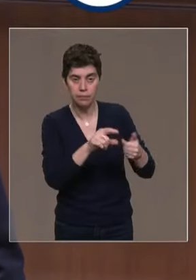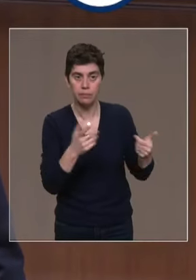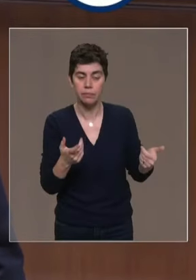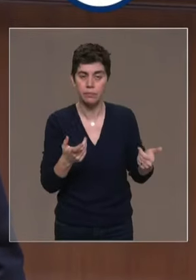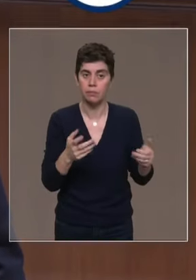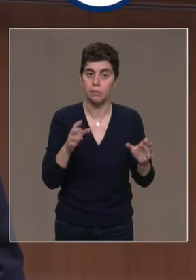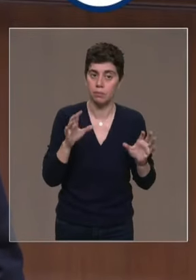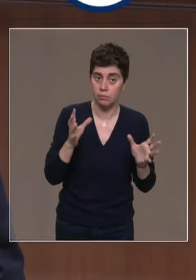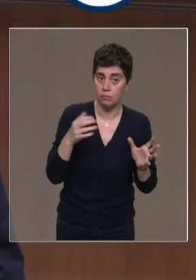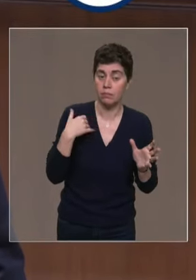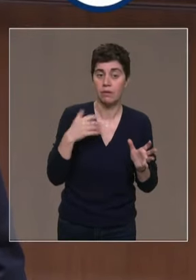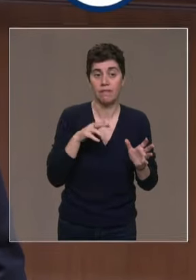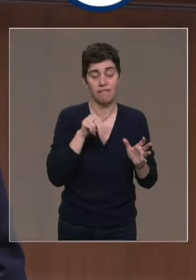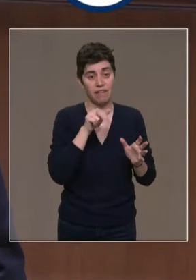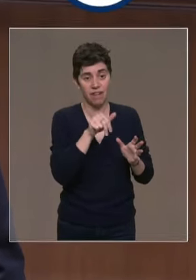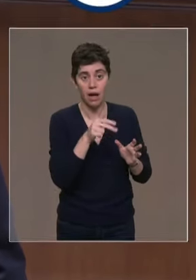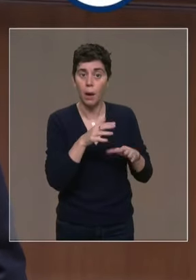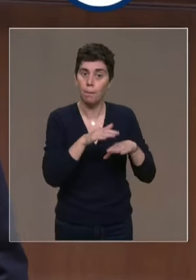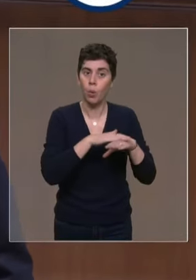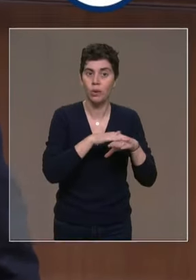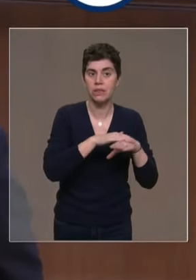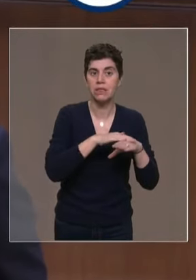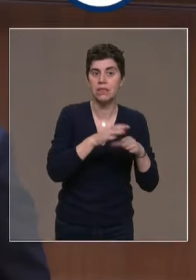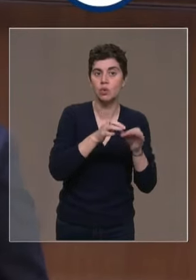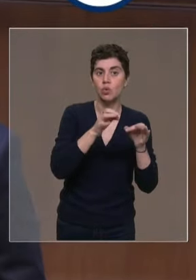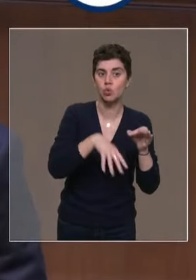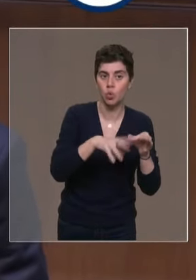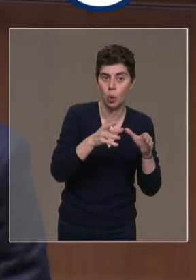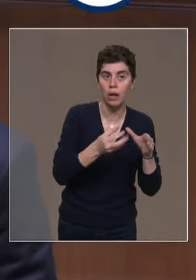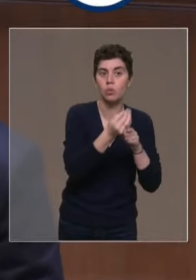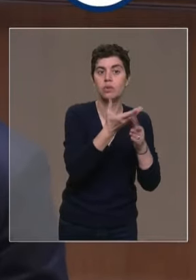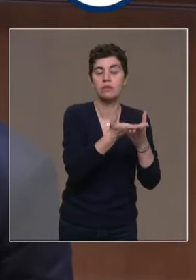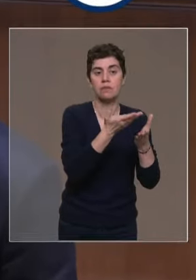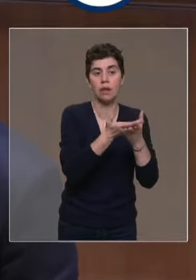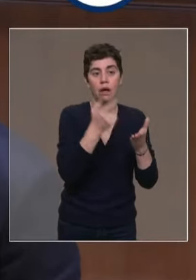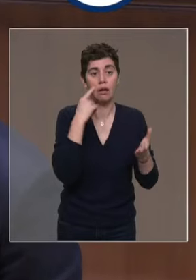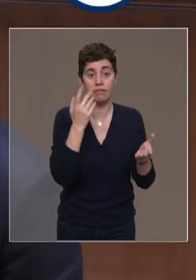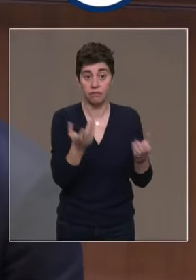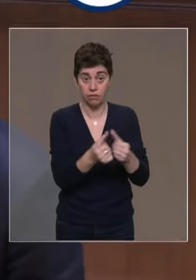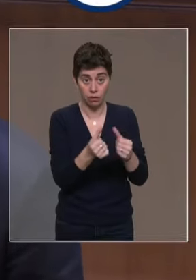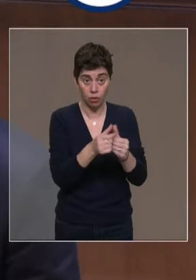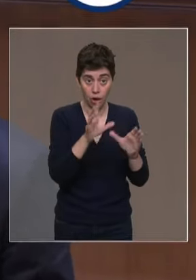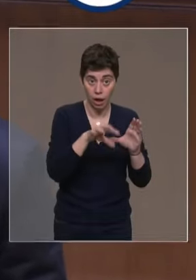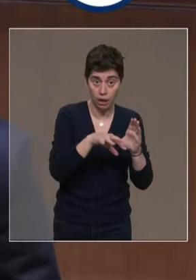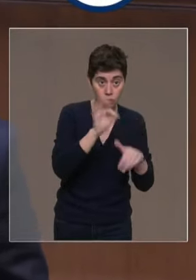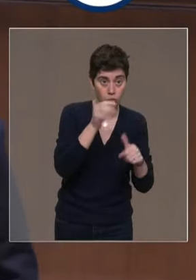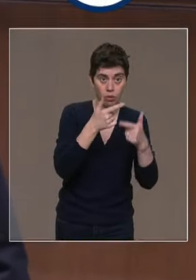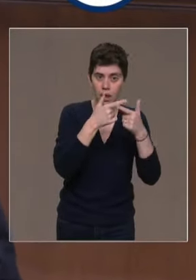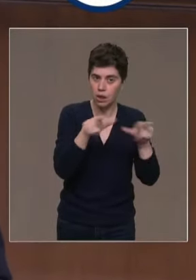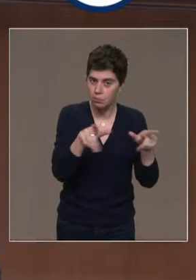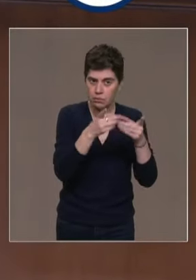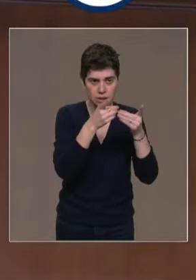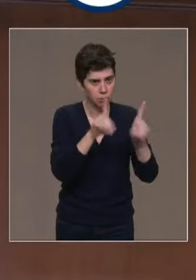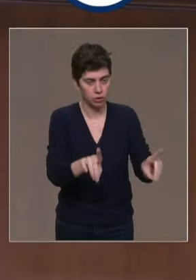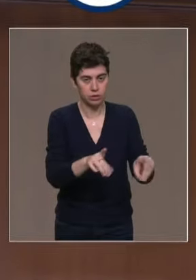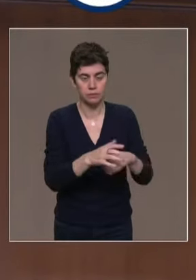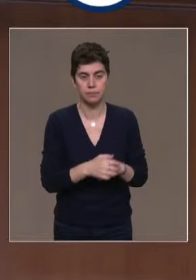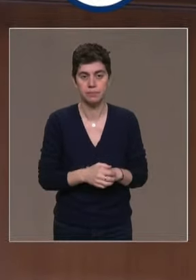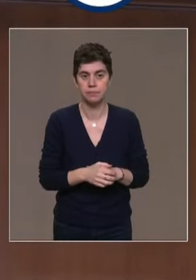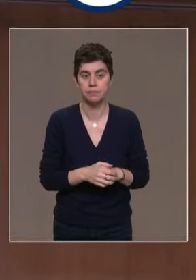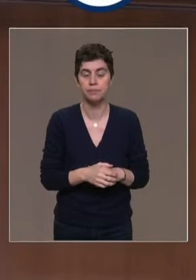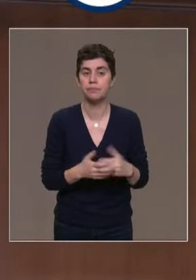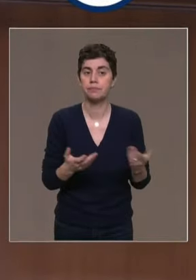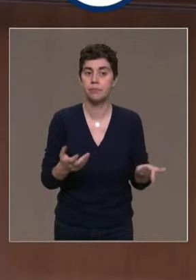une solution politique inclusive en vue de l'organisation d'élections libres et démocratiques. Et nous avons également marqué la